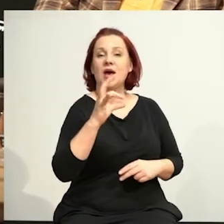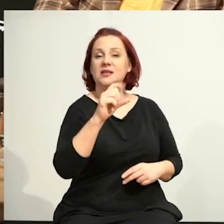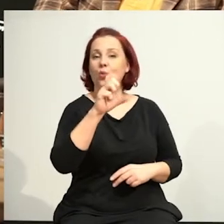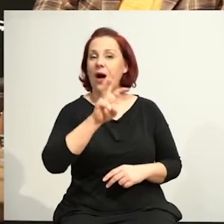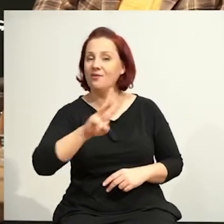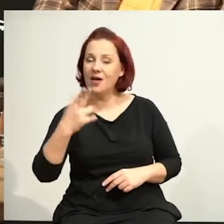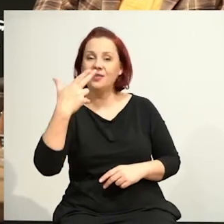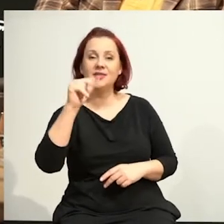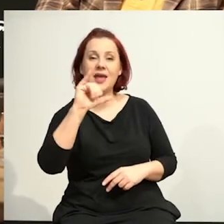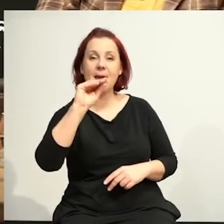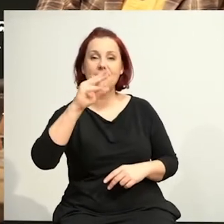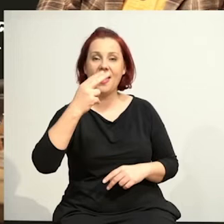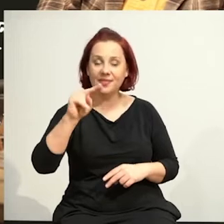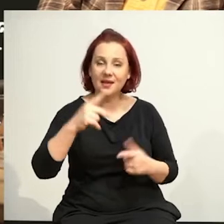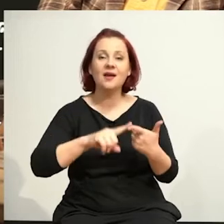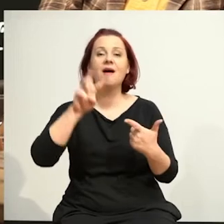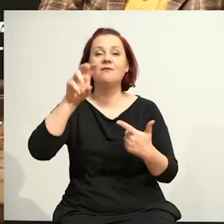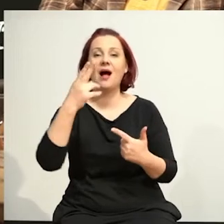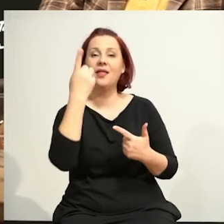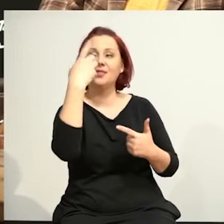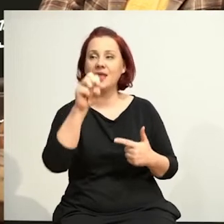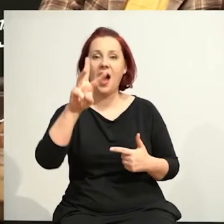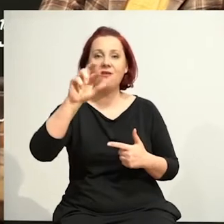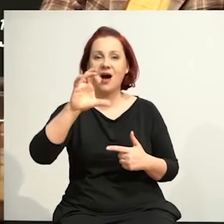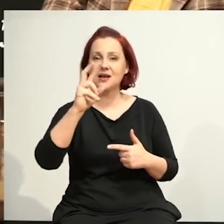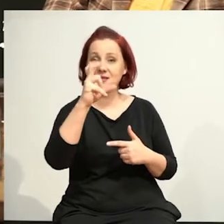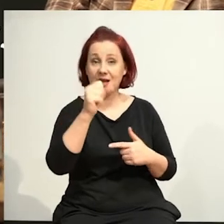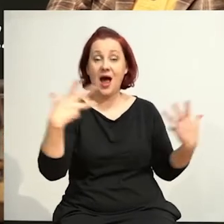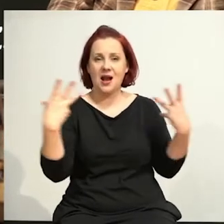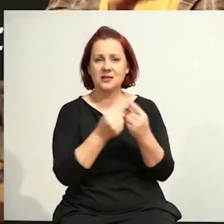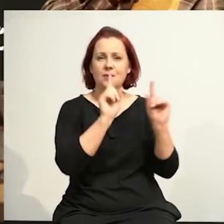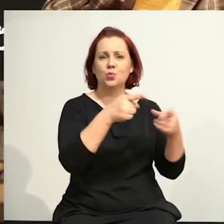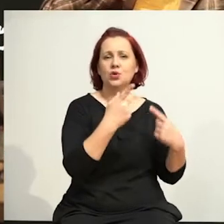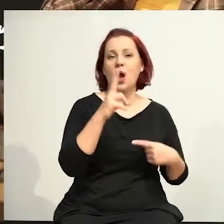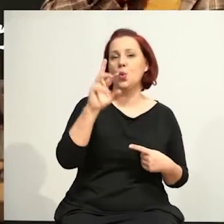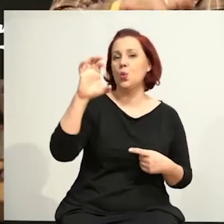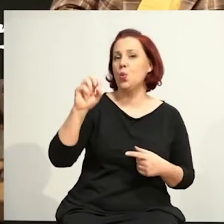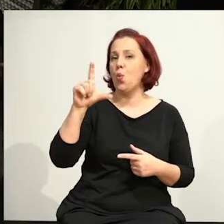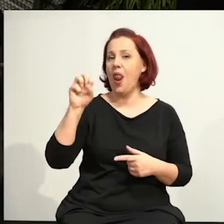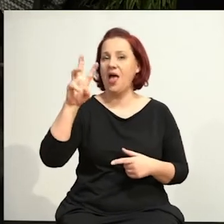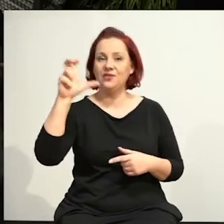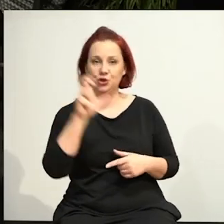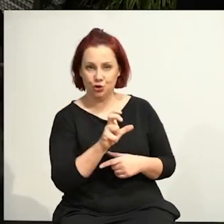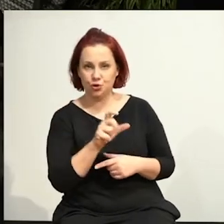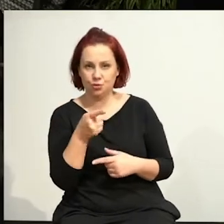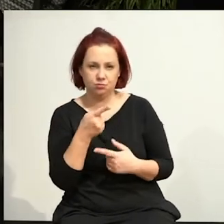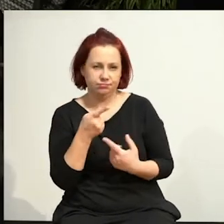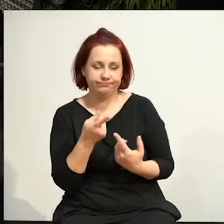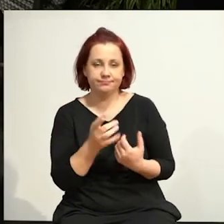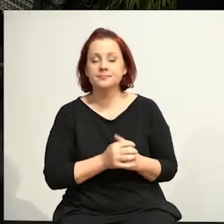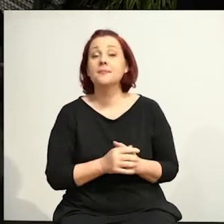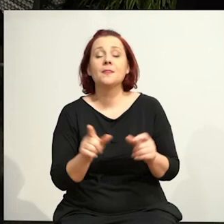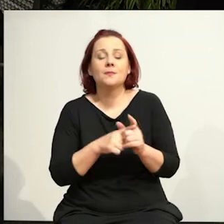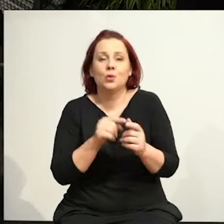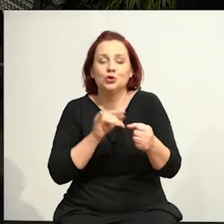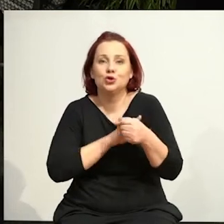Wandę Warską niezapomnianą z muzyką Kurulewicza. I nagle mieliśmy taki szalony pomysł,